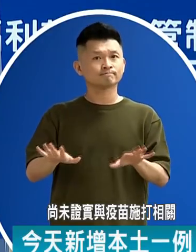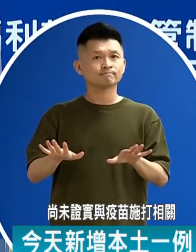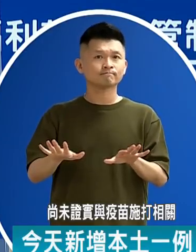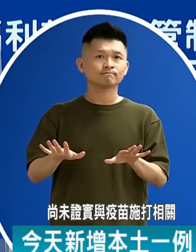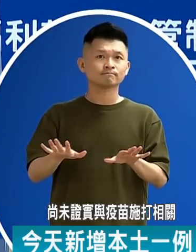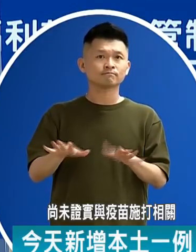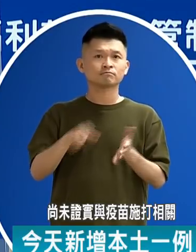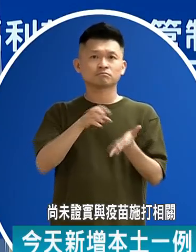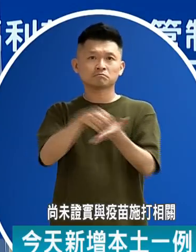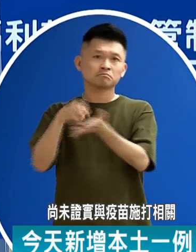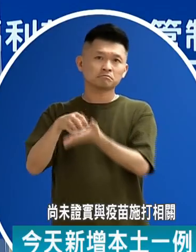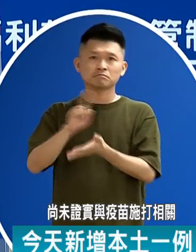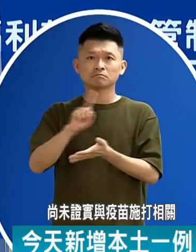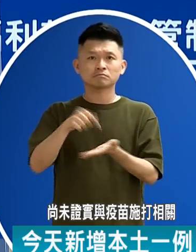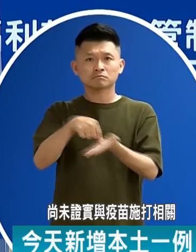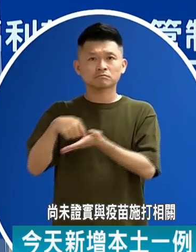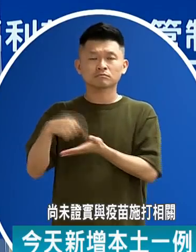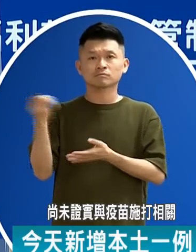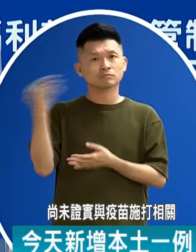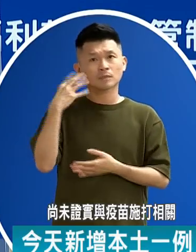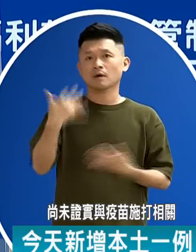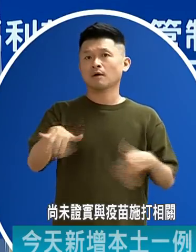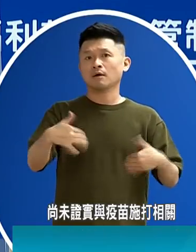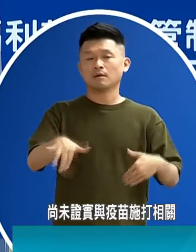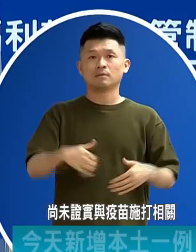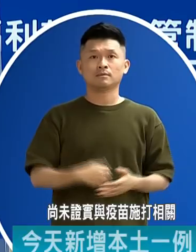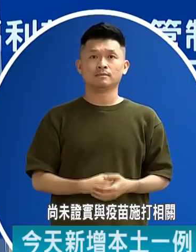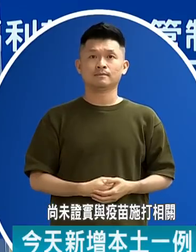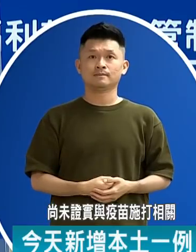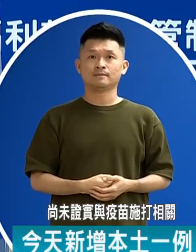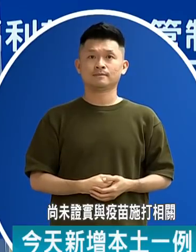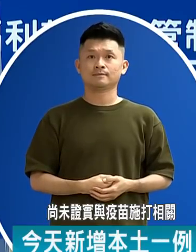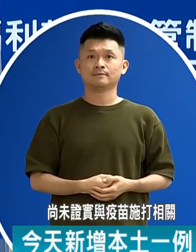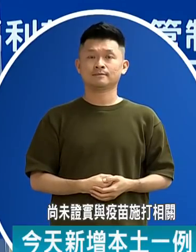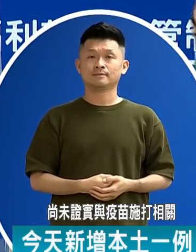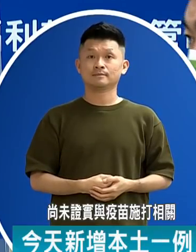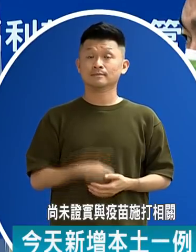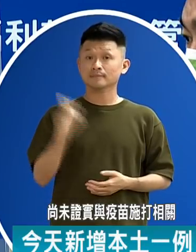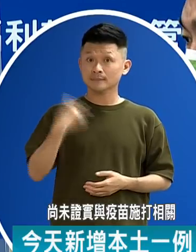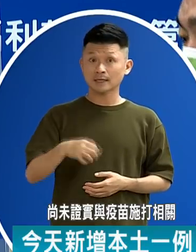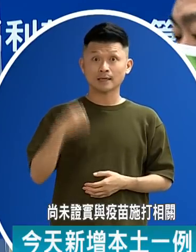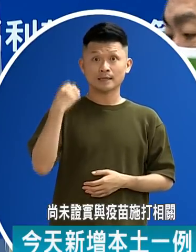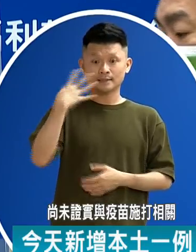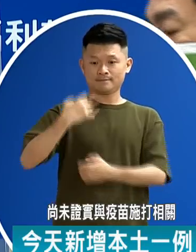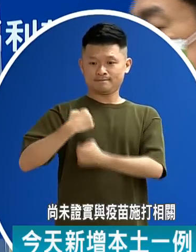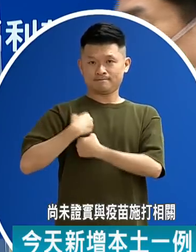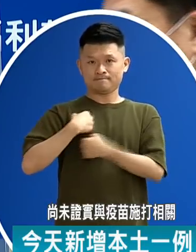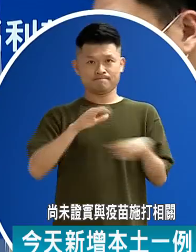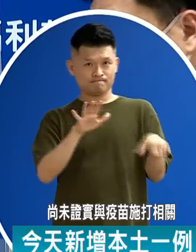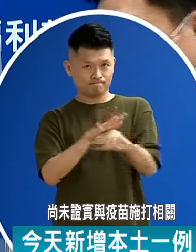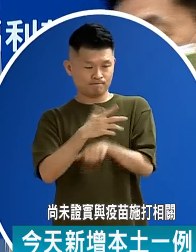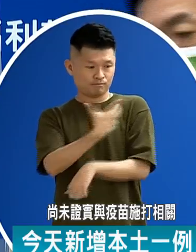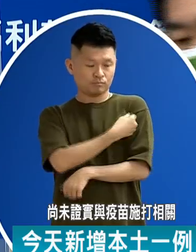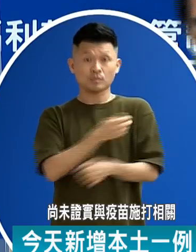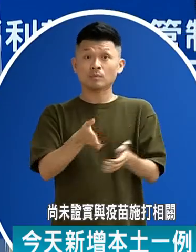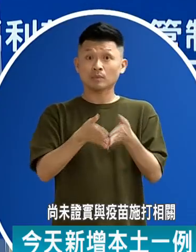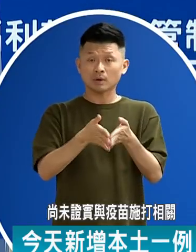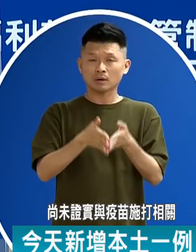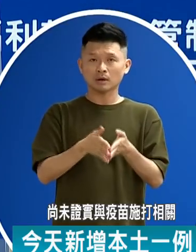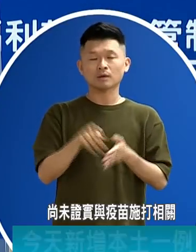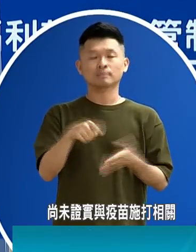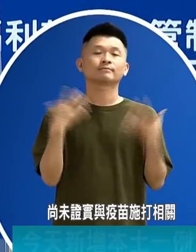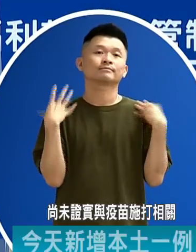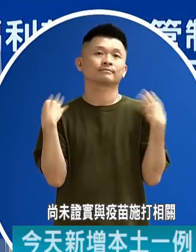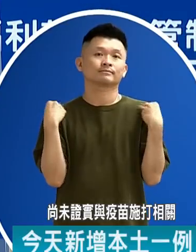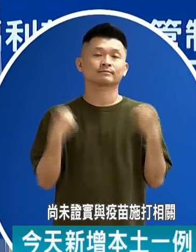些相关的讯息。那另外一个什么？ 新兵打疫苗的状况。 新兵打疫苗还是